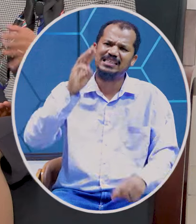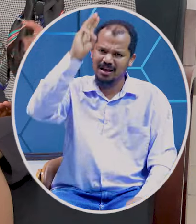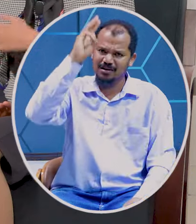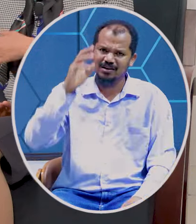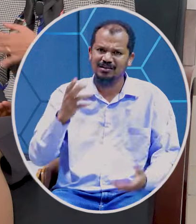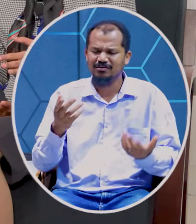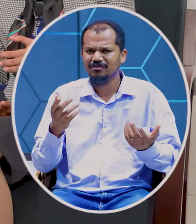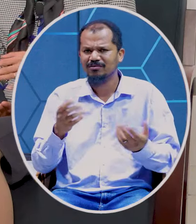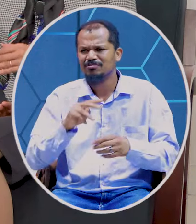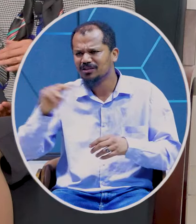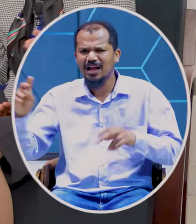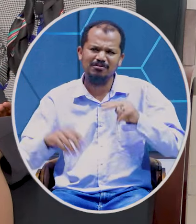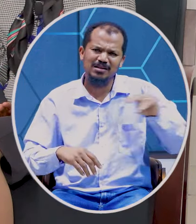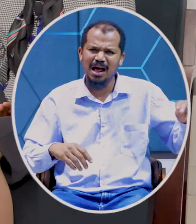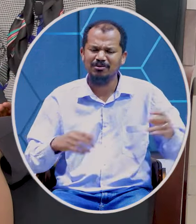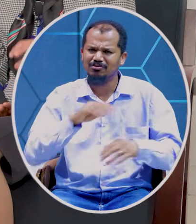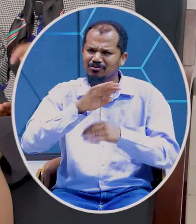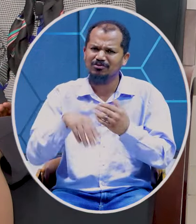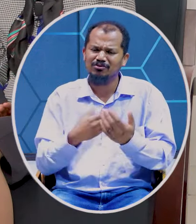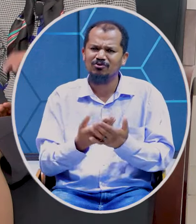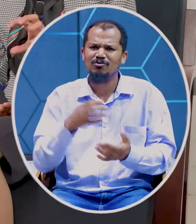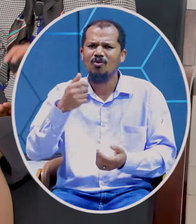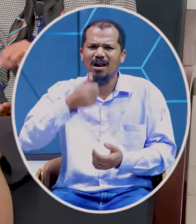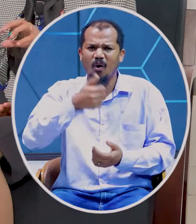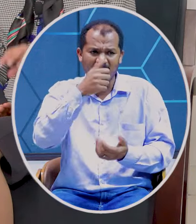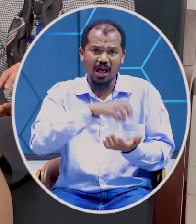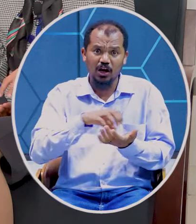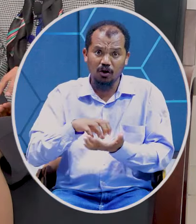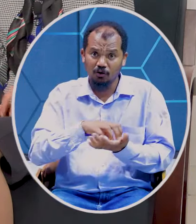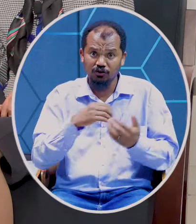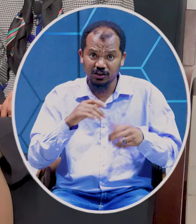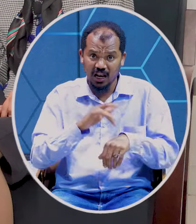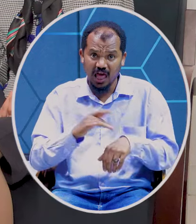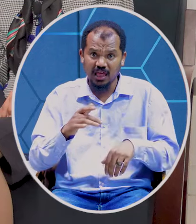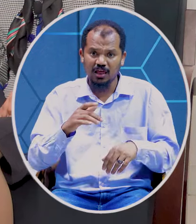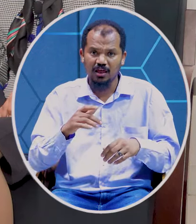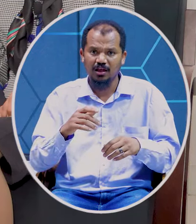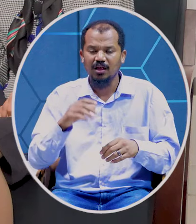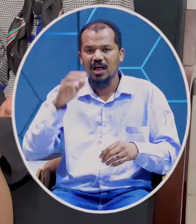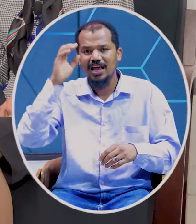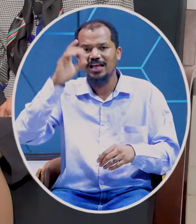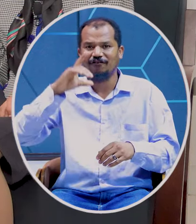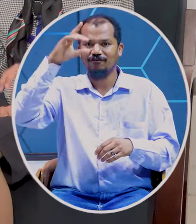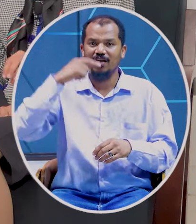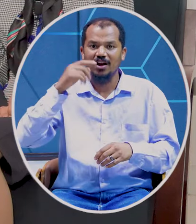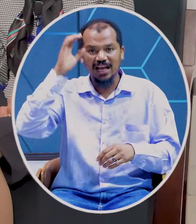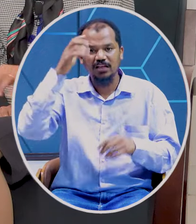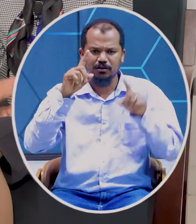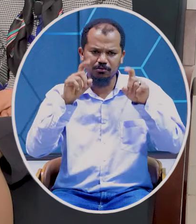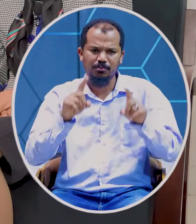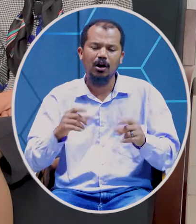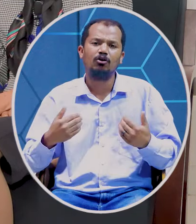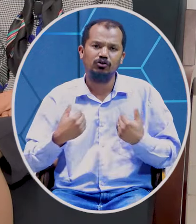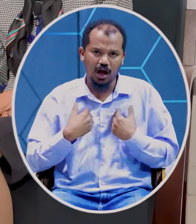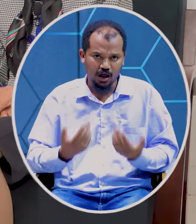ሰሜን፣ በሁሉም በምስራቅም በምዕራብም በሁሉም ዋና ዋና ከተማዎች ላይ ከፍ ያሉ የካንሰር ሕክምና